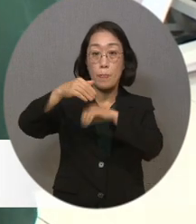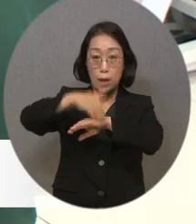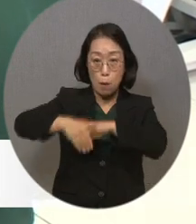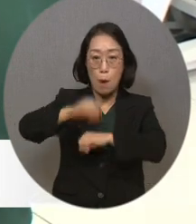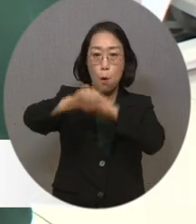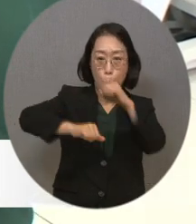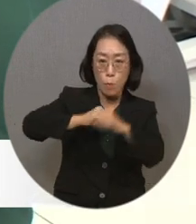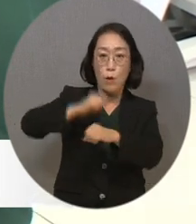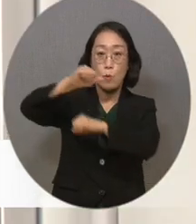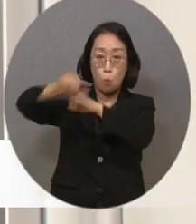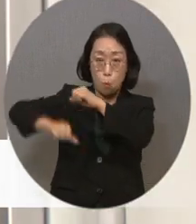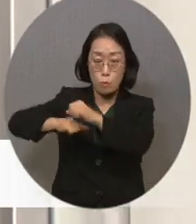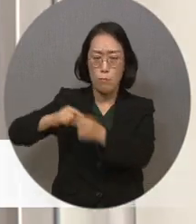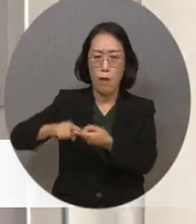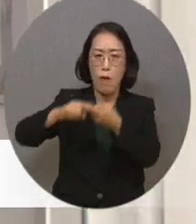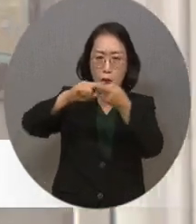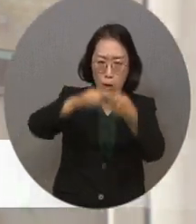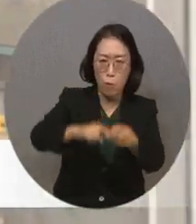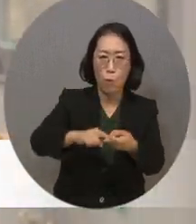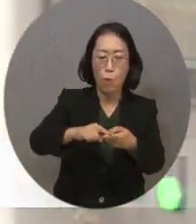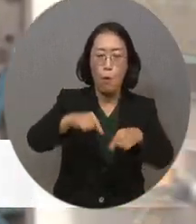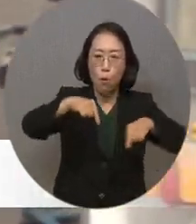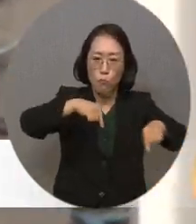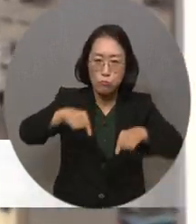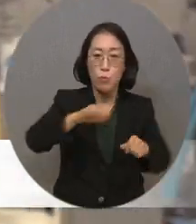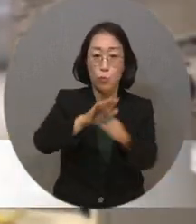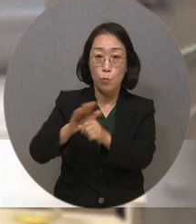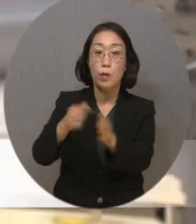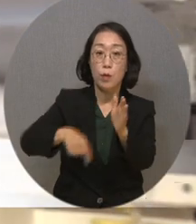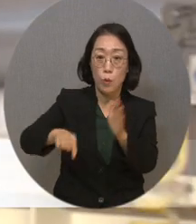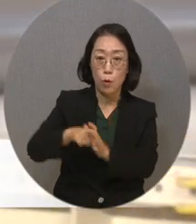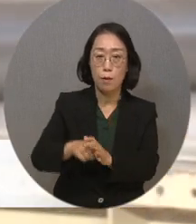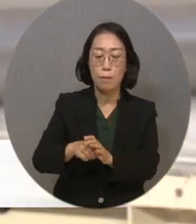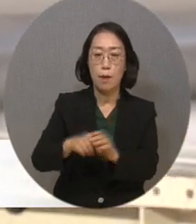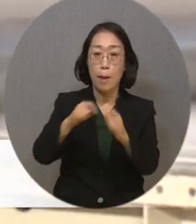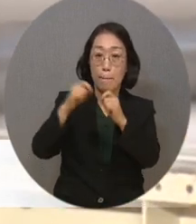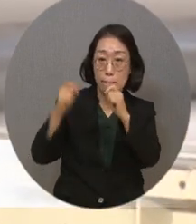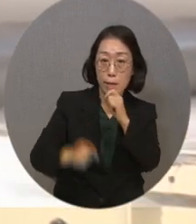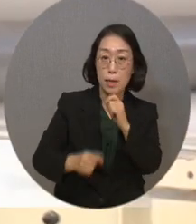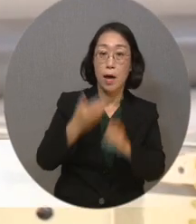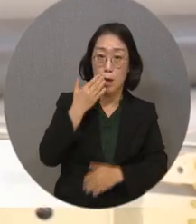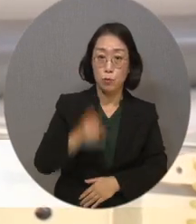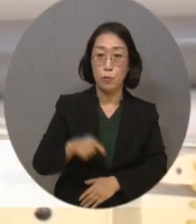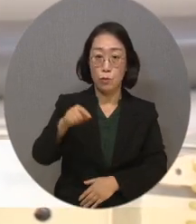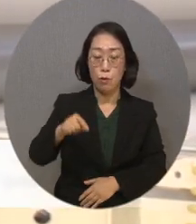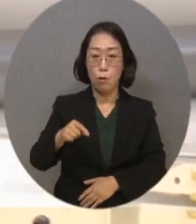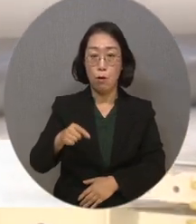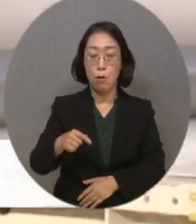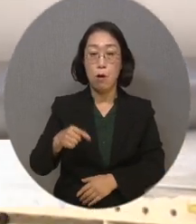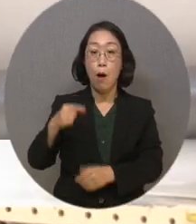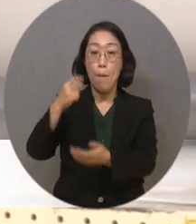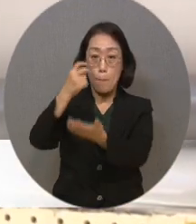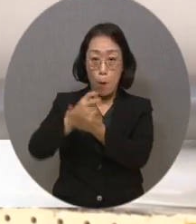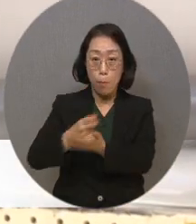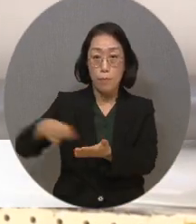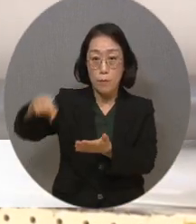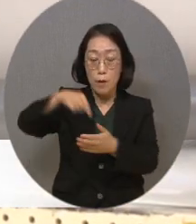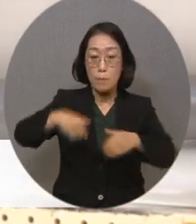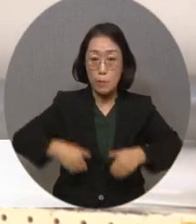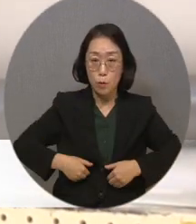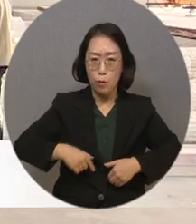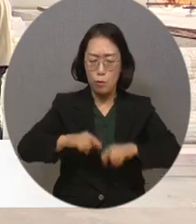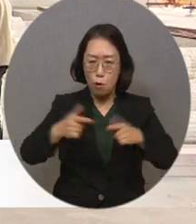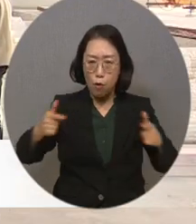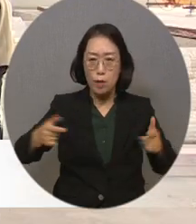수립하고 시행계획을 매년 수립, 시행하도록 모법이 개정되면서 시행령에 위임된 필요한 사항을